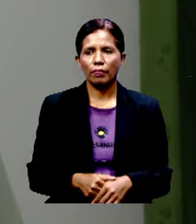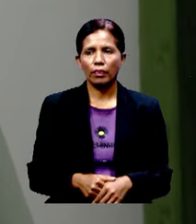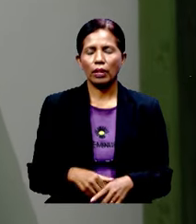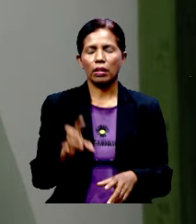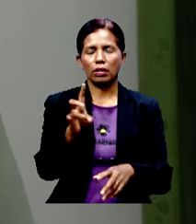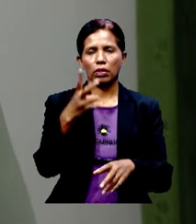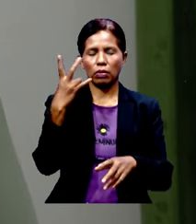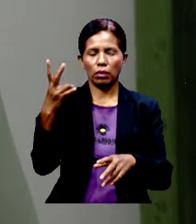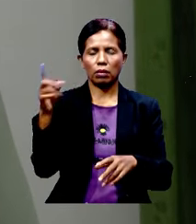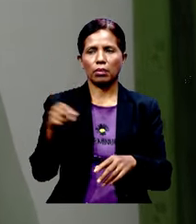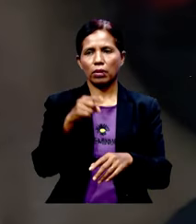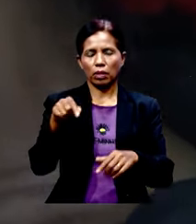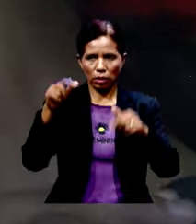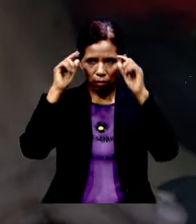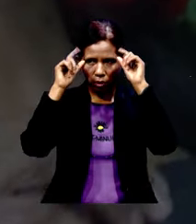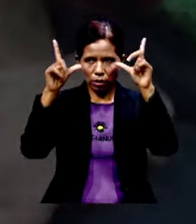18% en territori Timor Leste nian.